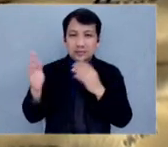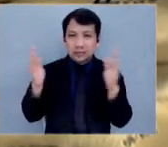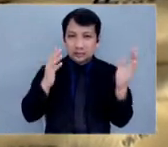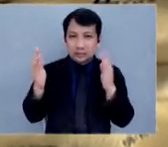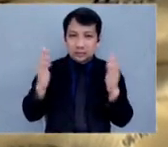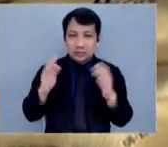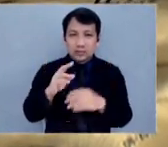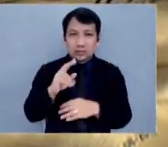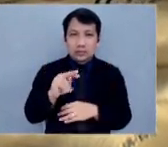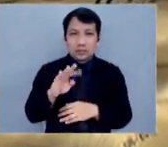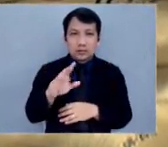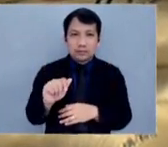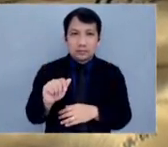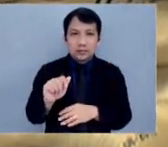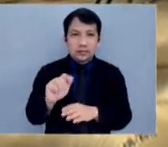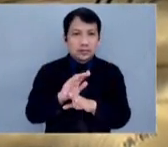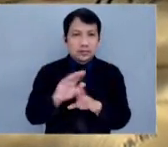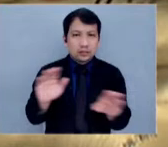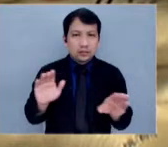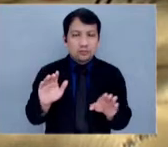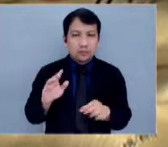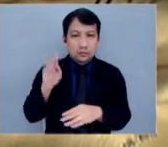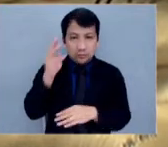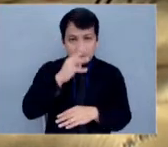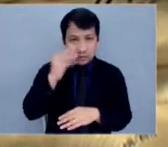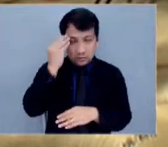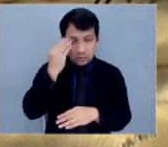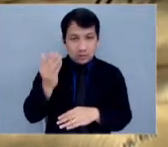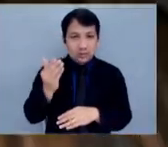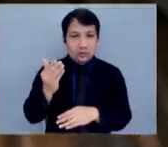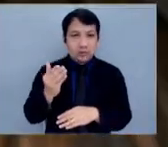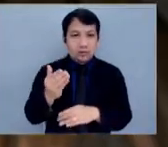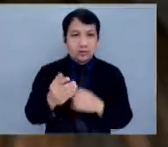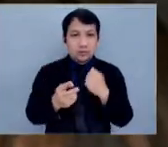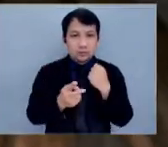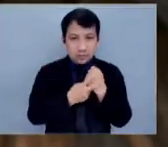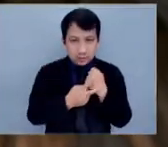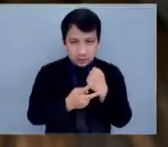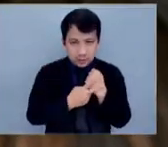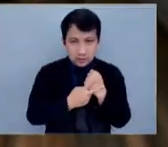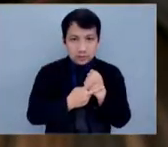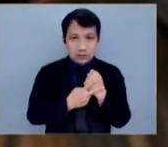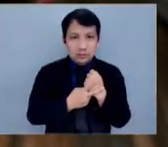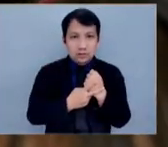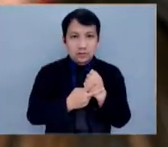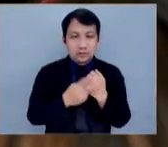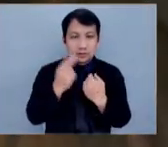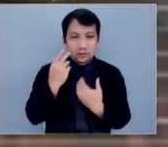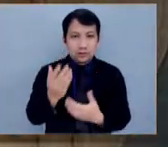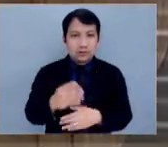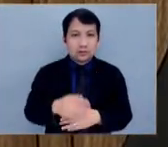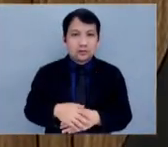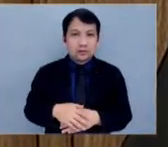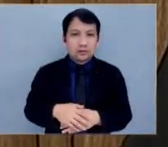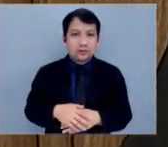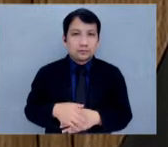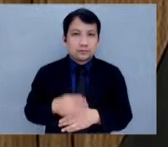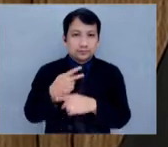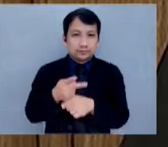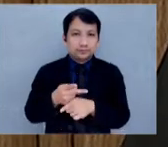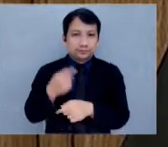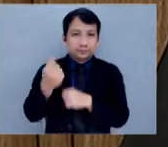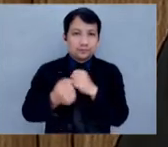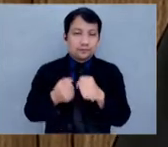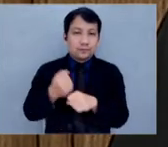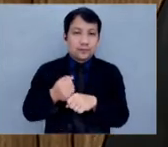NFA, hindi kailangan magpanik dahil pang buffer stock lang naman ang iniipon nila. Maganda yung production last year, medyo tataas